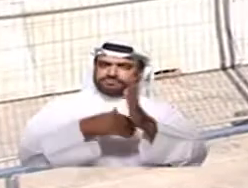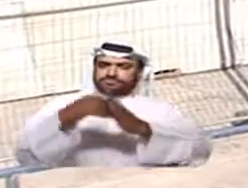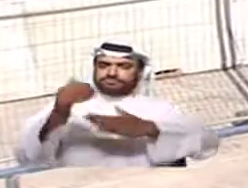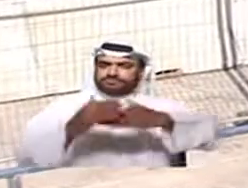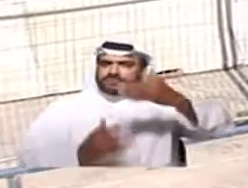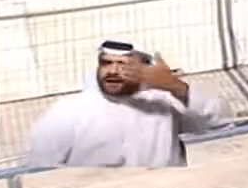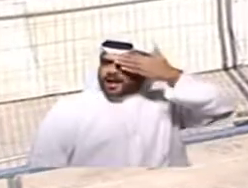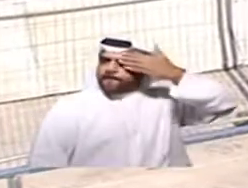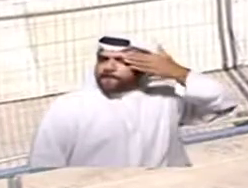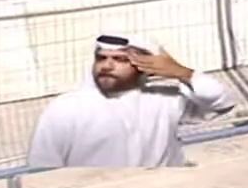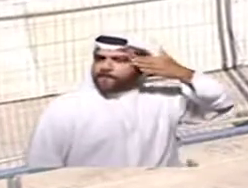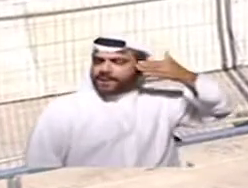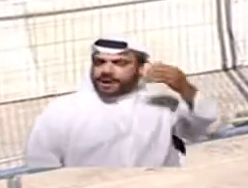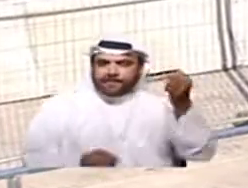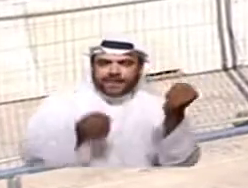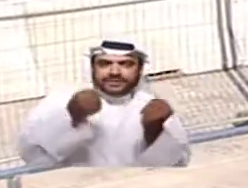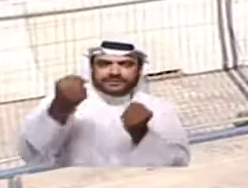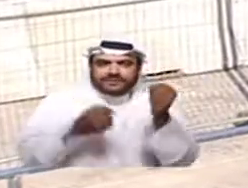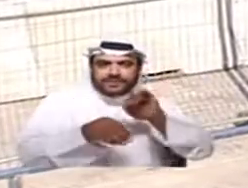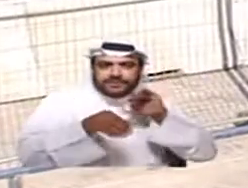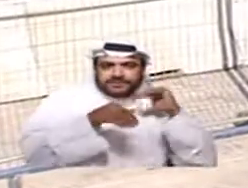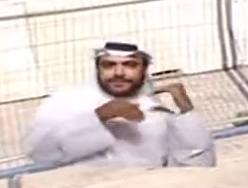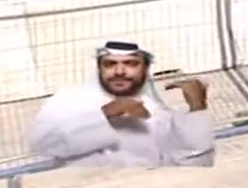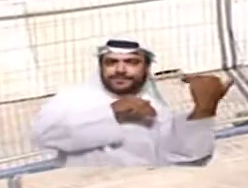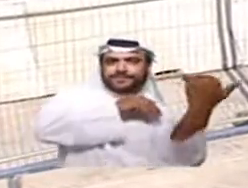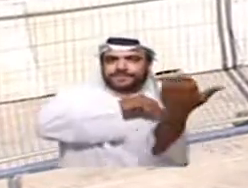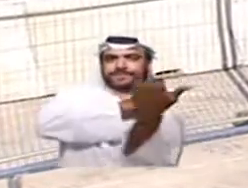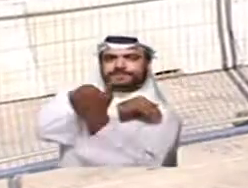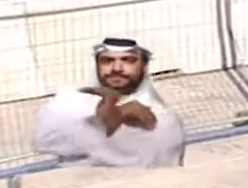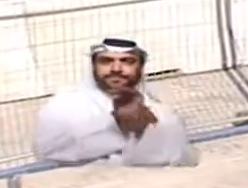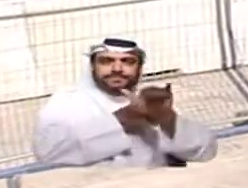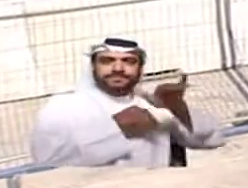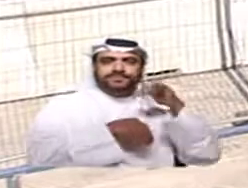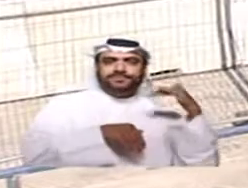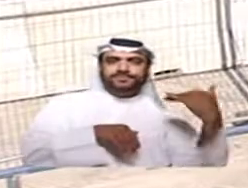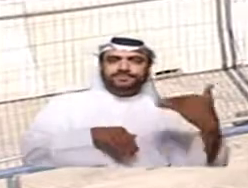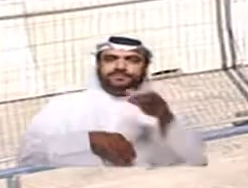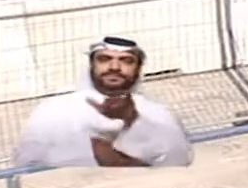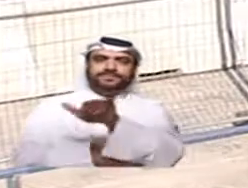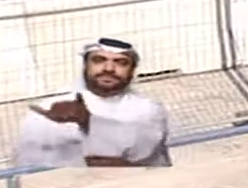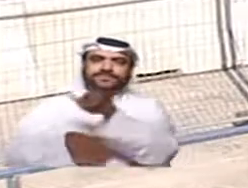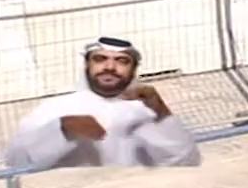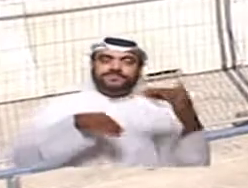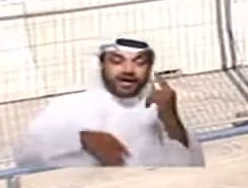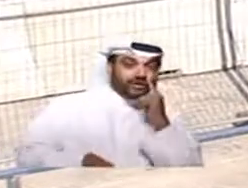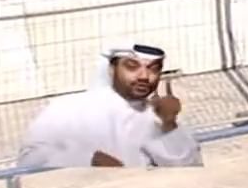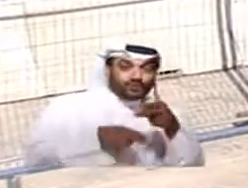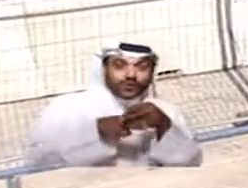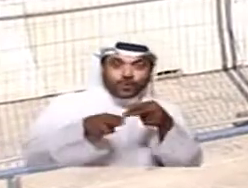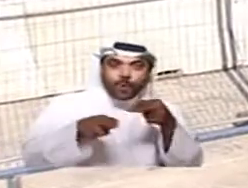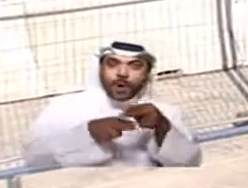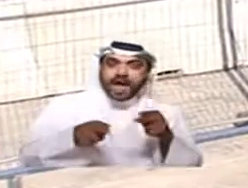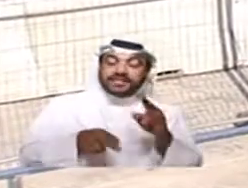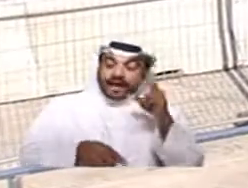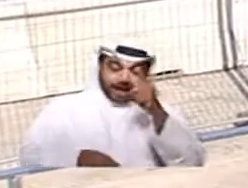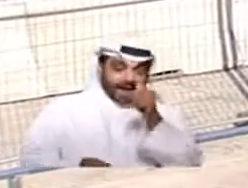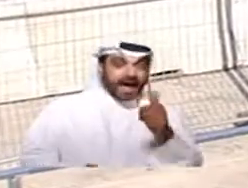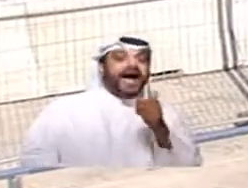أن تكون المنافسة على أشدها، لا سيما بعد أن أظهر الجدعي أداء تجريبيا فوق العادة يضعه في مرتبة